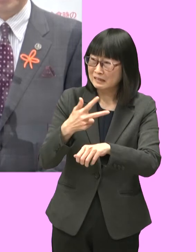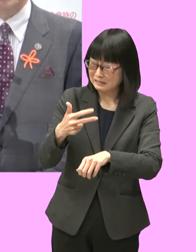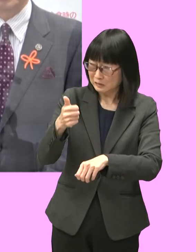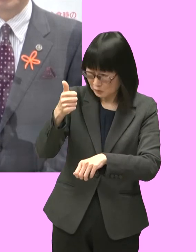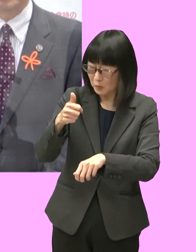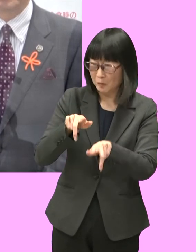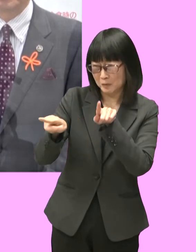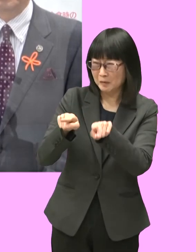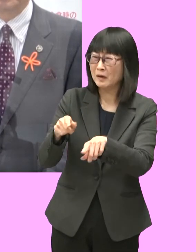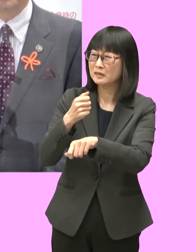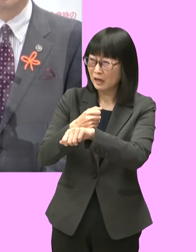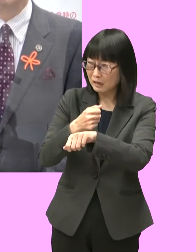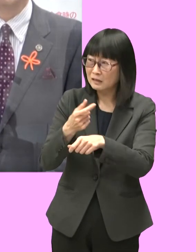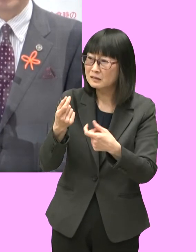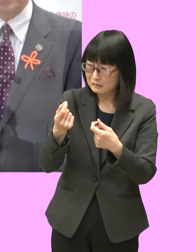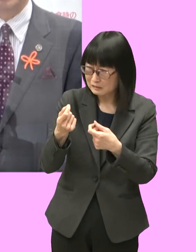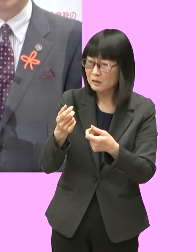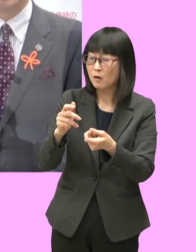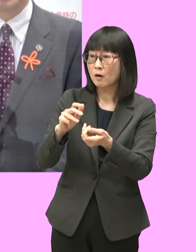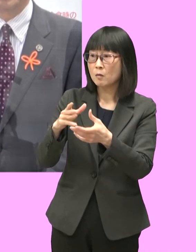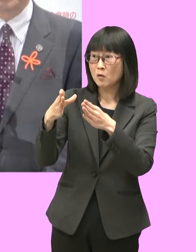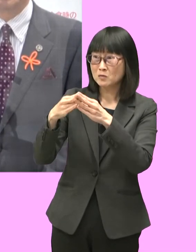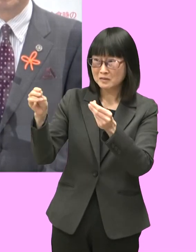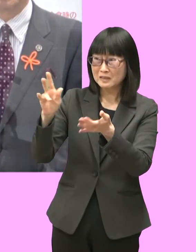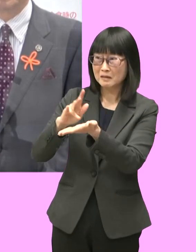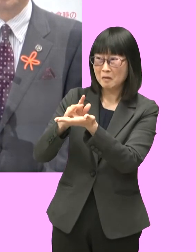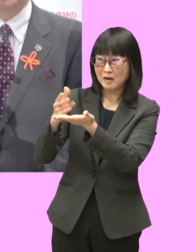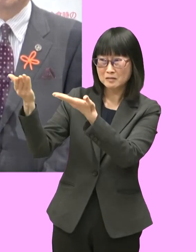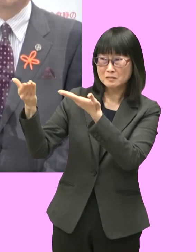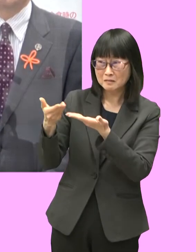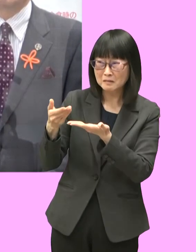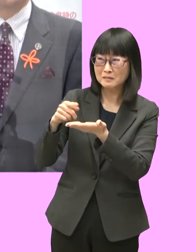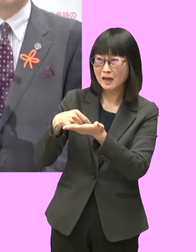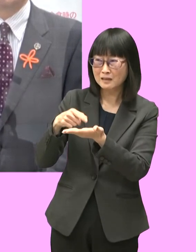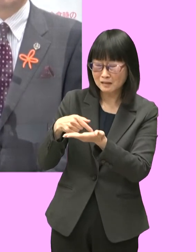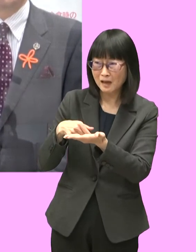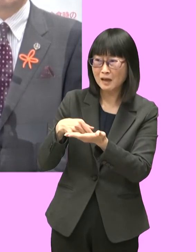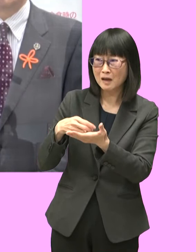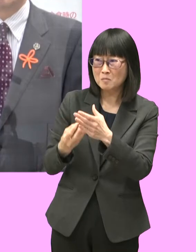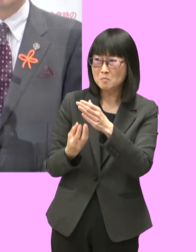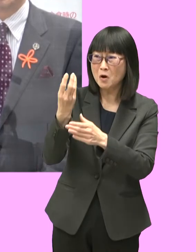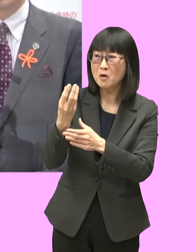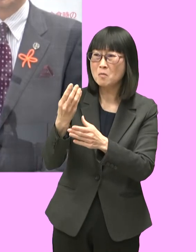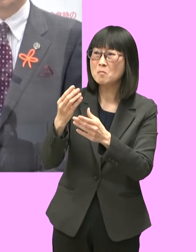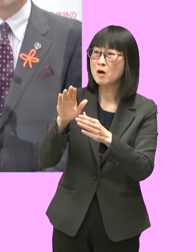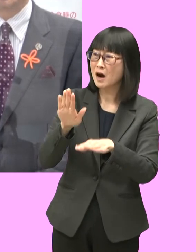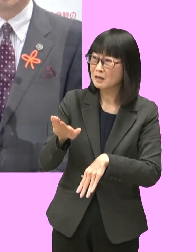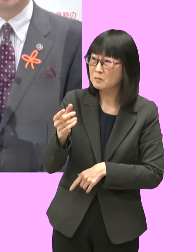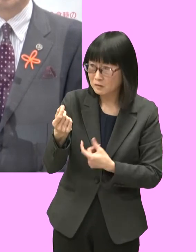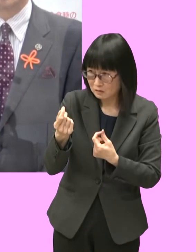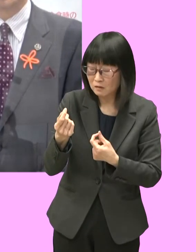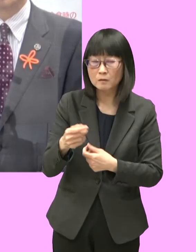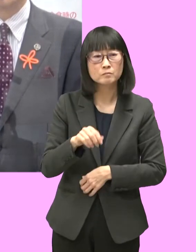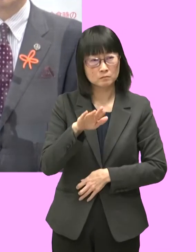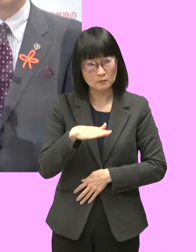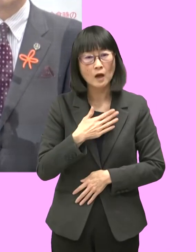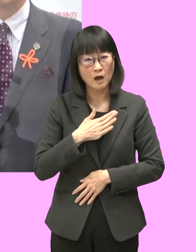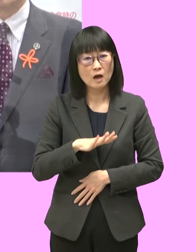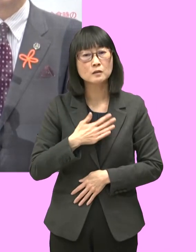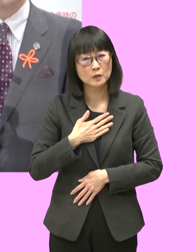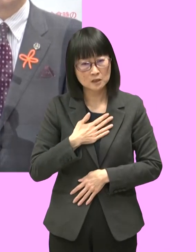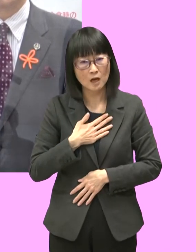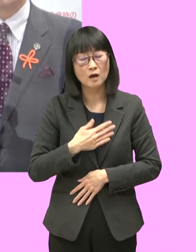ですけれども、はい、ただ残念ながらワクチン来なかったっていう事態がありましたけれども、はい、今、まあ、今回3回目を接種する、まあ、国が方針をこれ示したわけですけれ